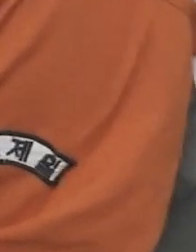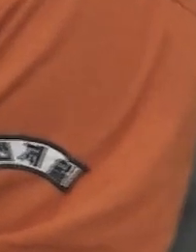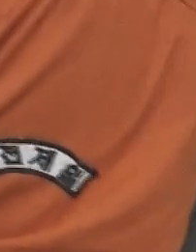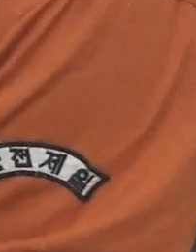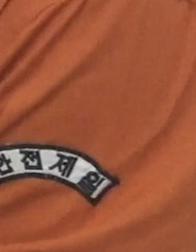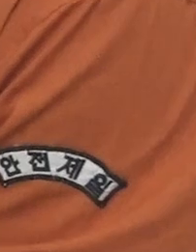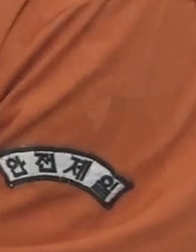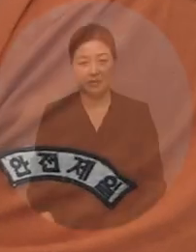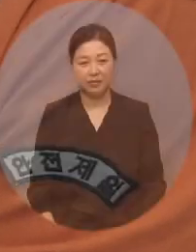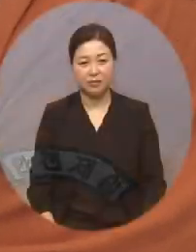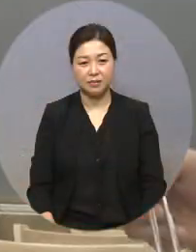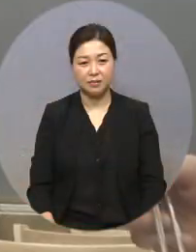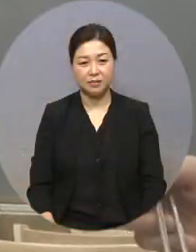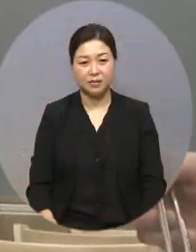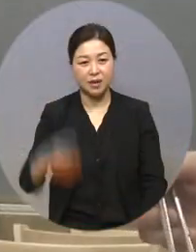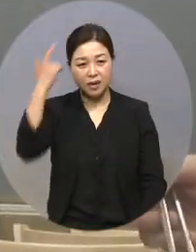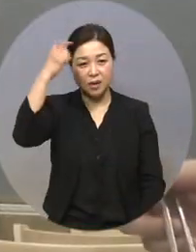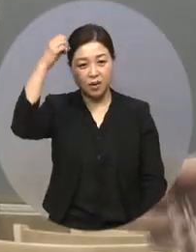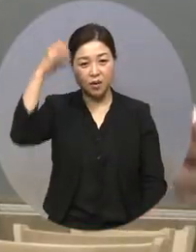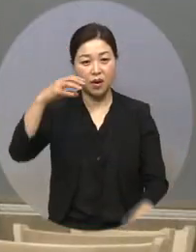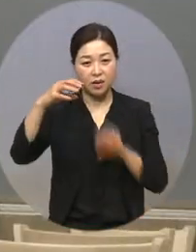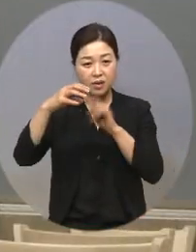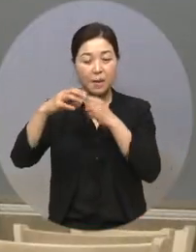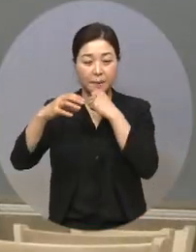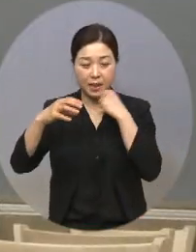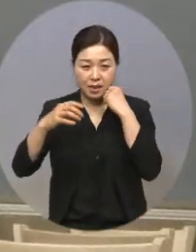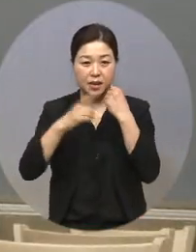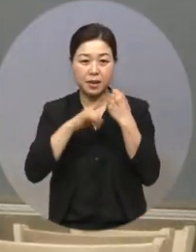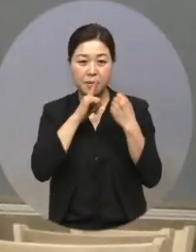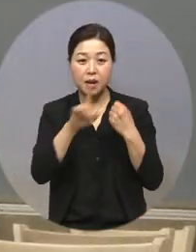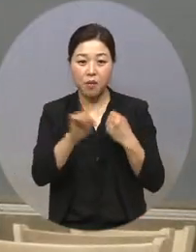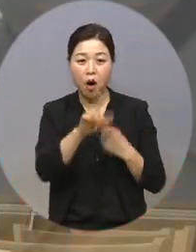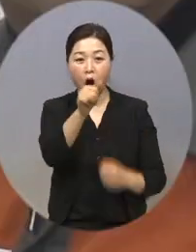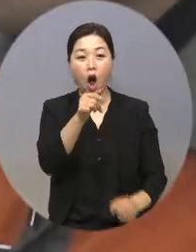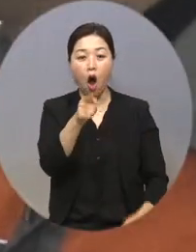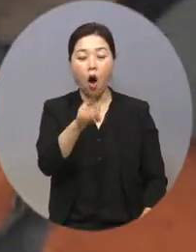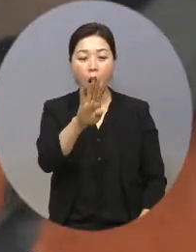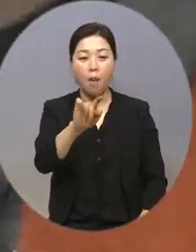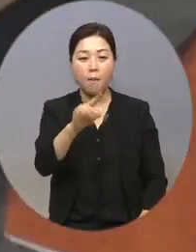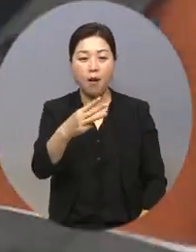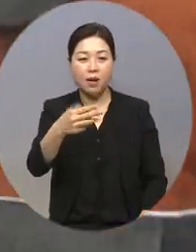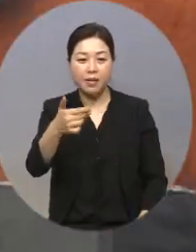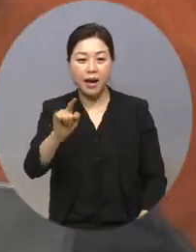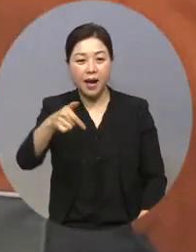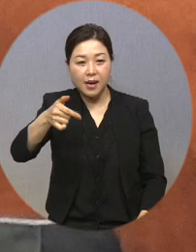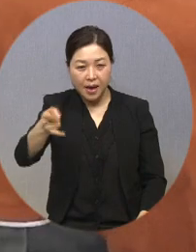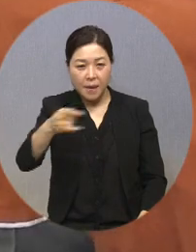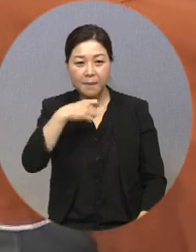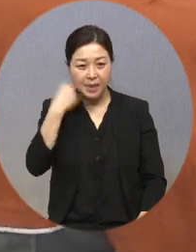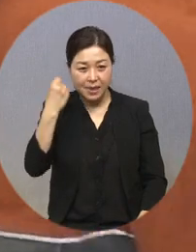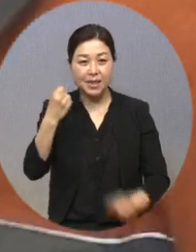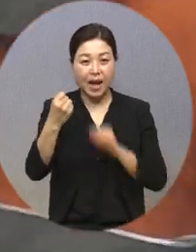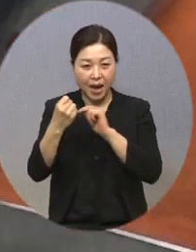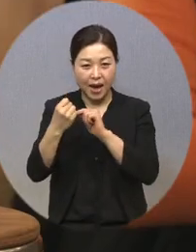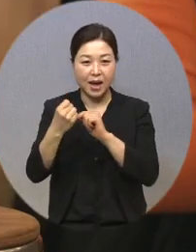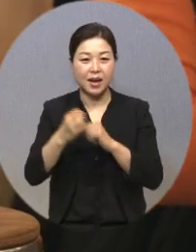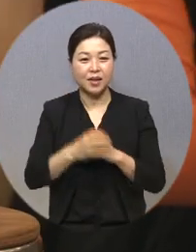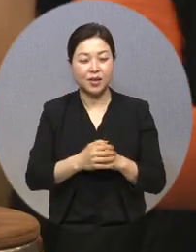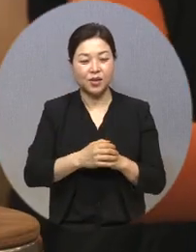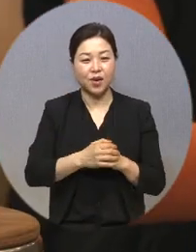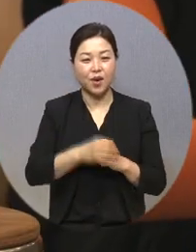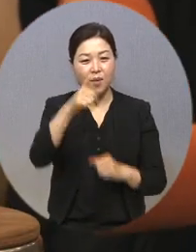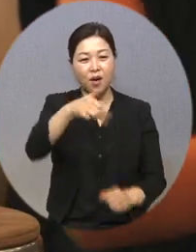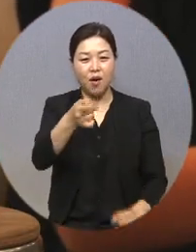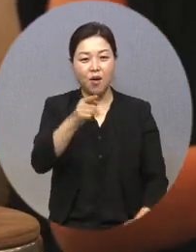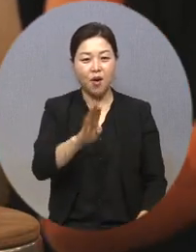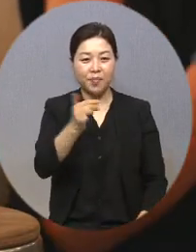영광의 저녁 맛있다는 뭐라고 하나요? 겁나게 맛있어. 아, 겁나게 맛있는 데도 있어요? 그럼 허벌진 겁나게 맛있네.